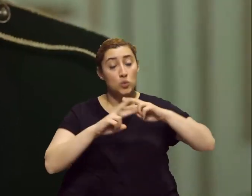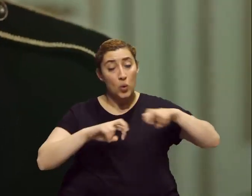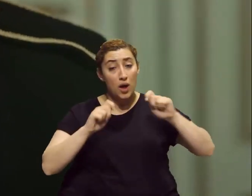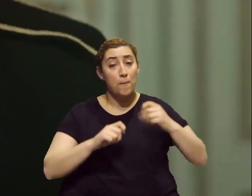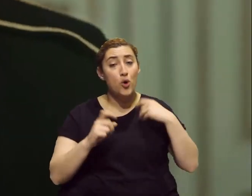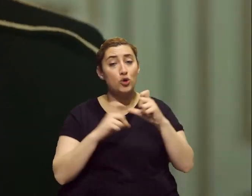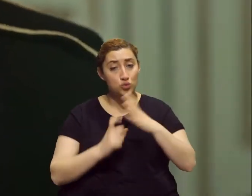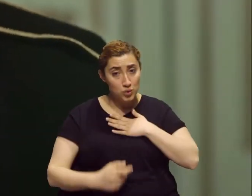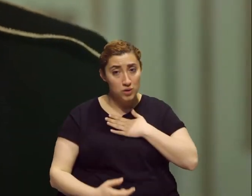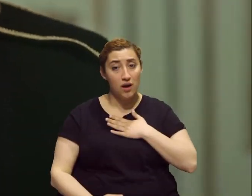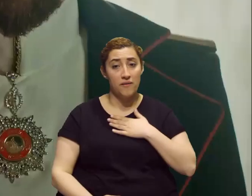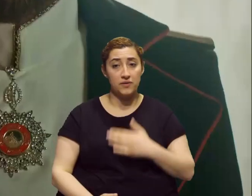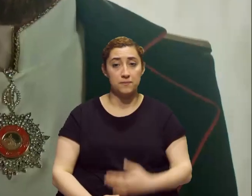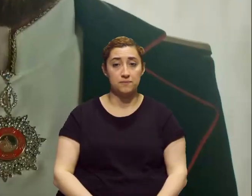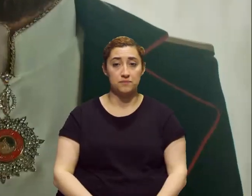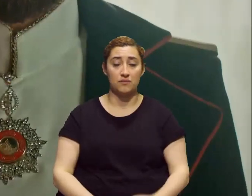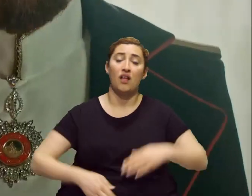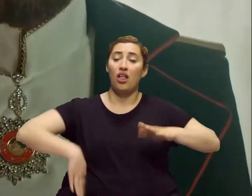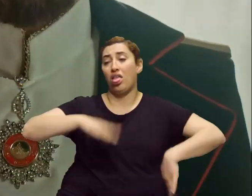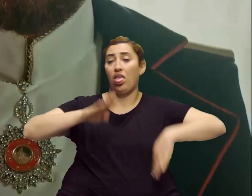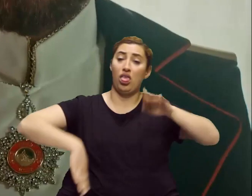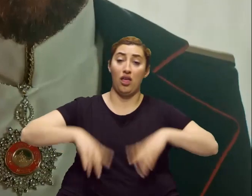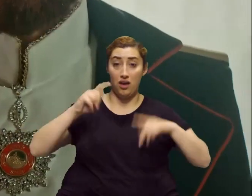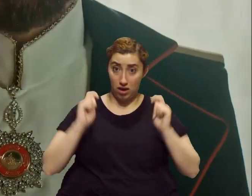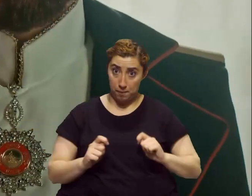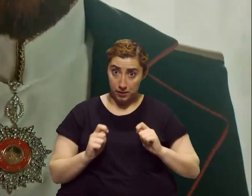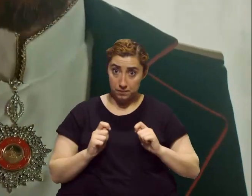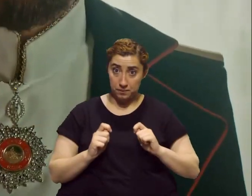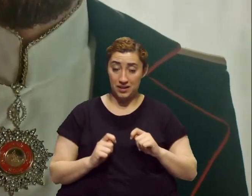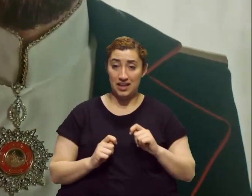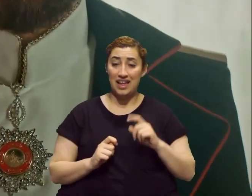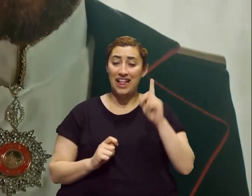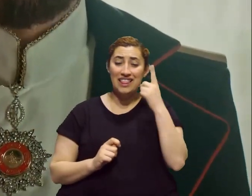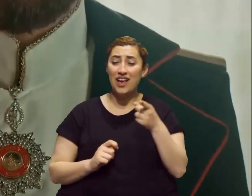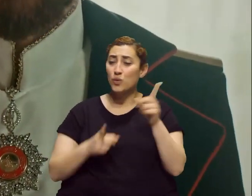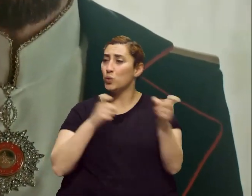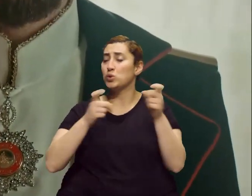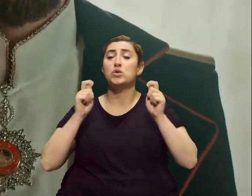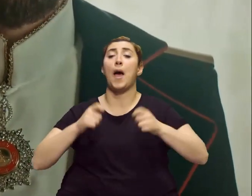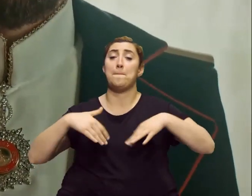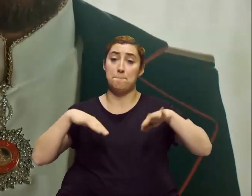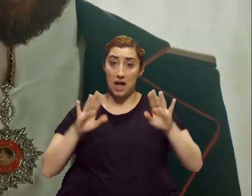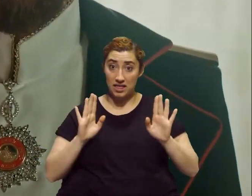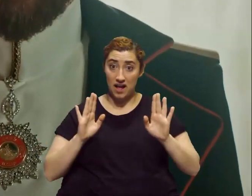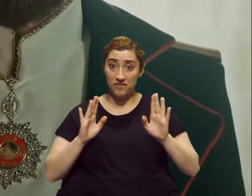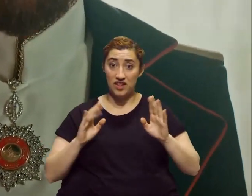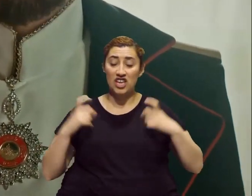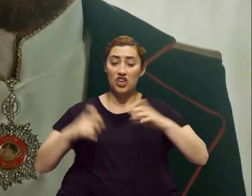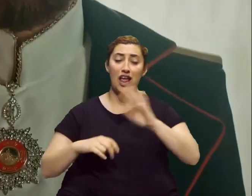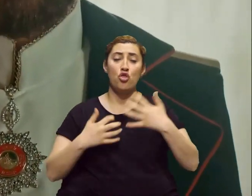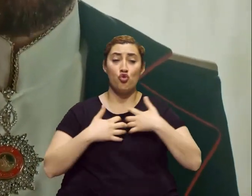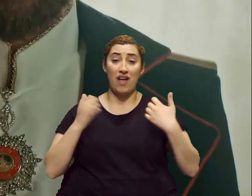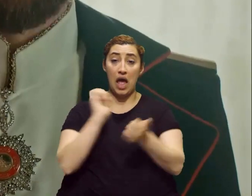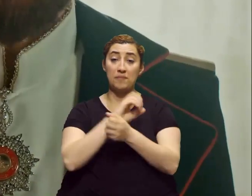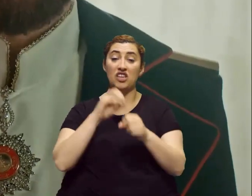Soruşturuyorum sultanım. Elini kolunu sallaya sallaya, tek bir kurşun dahi atmadan şehrin en